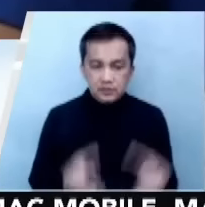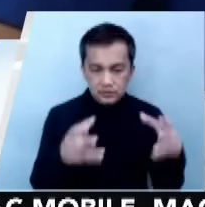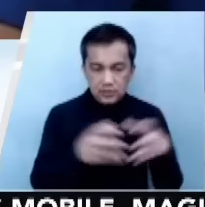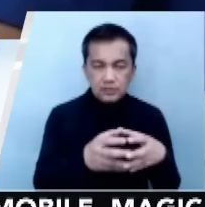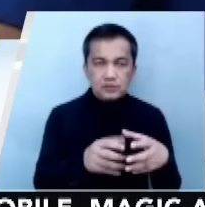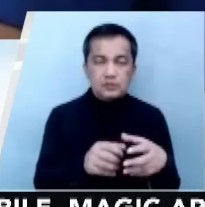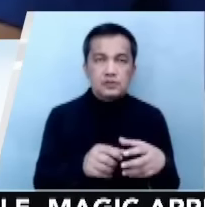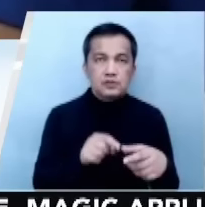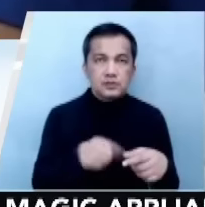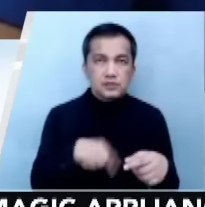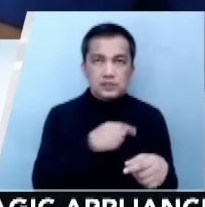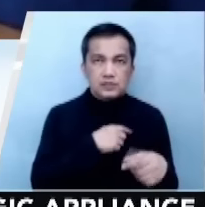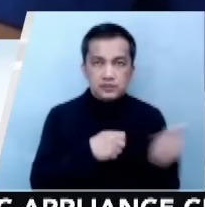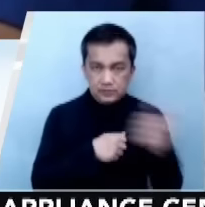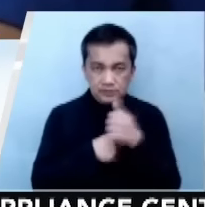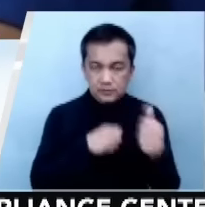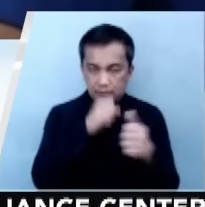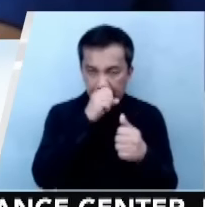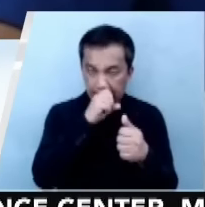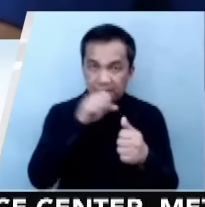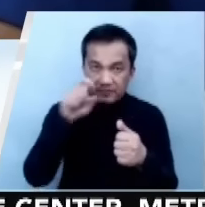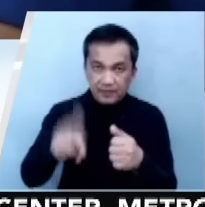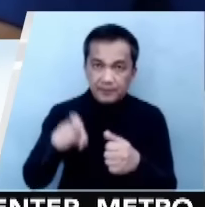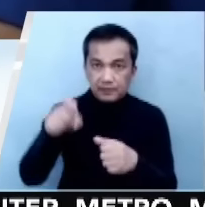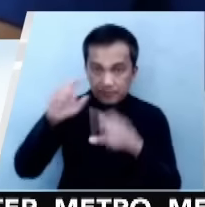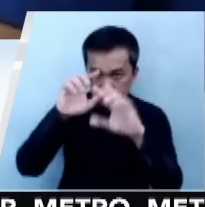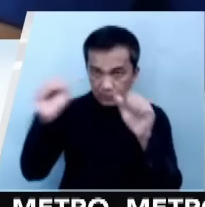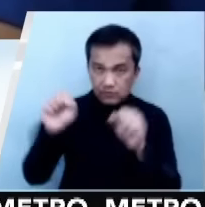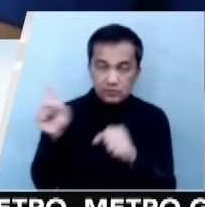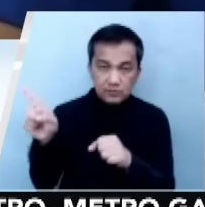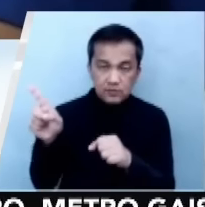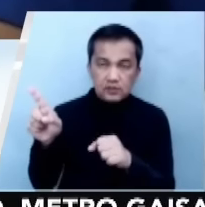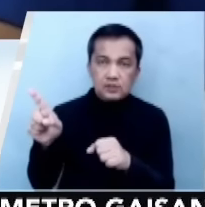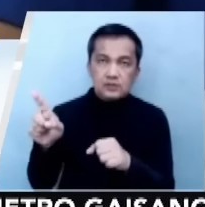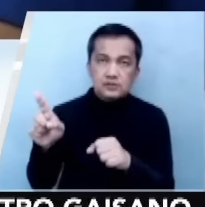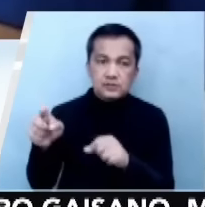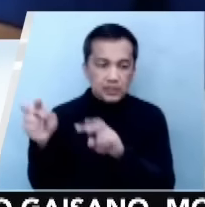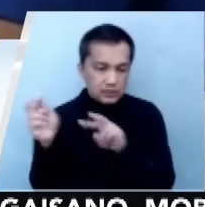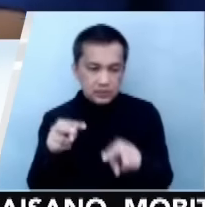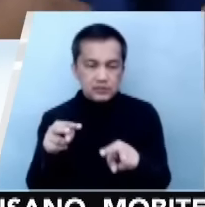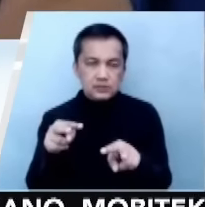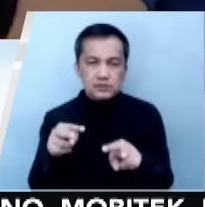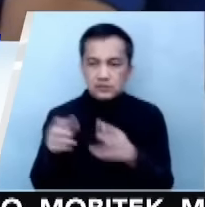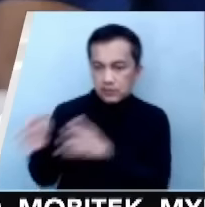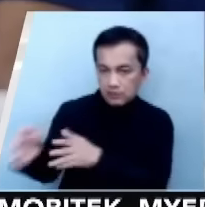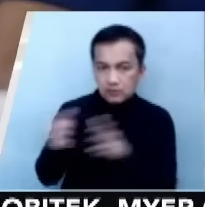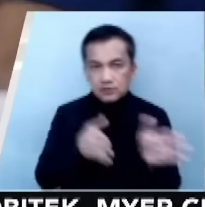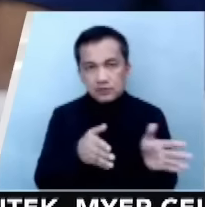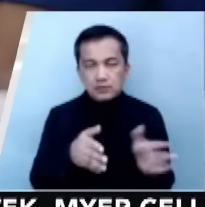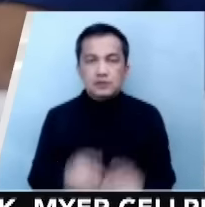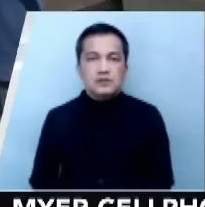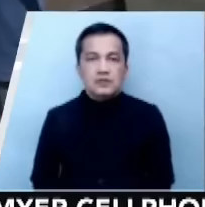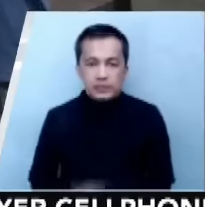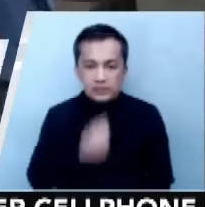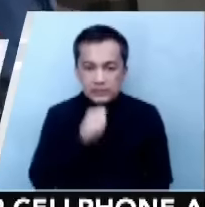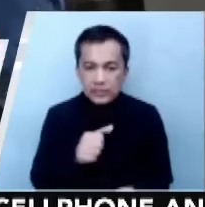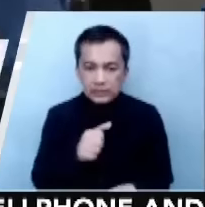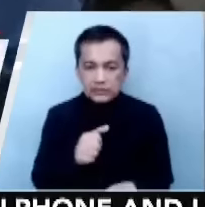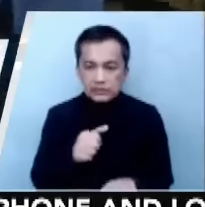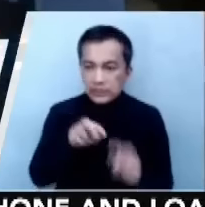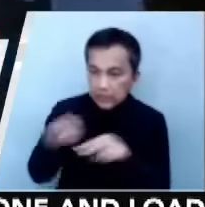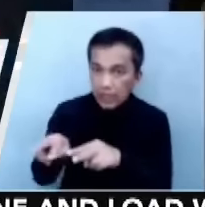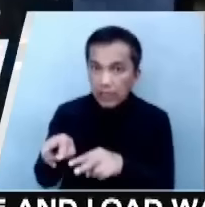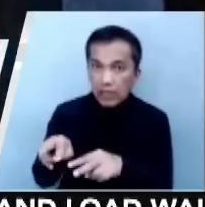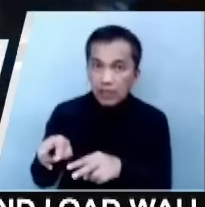ating transport. Dapat ng Pangulo ay dapat nakatingin sa dalawang side, hindi lamang sa isa. Kaya